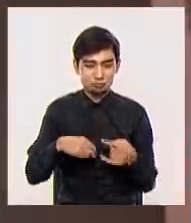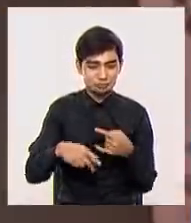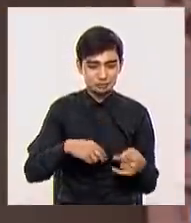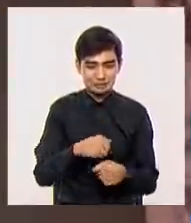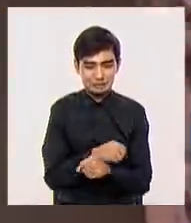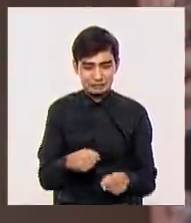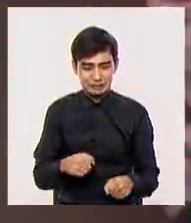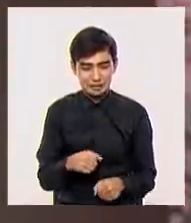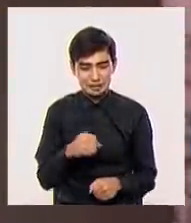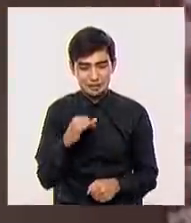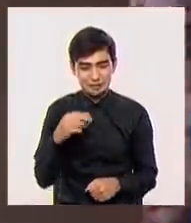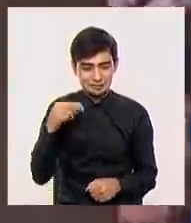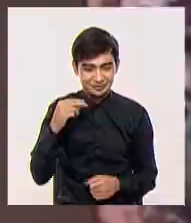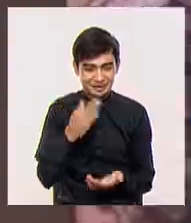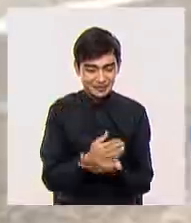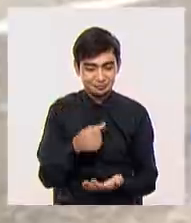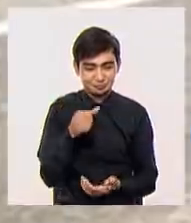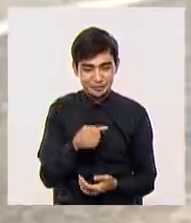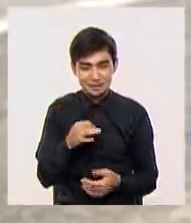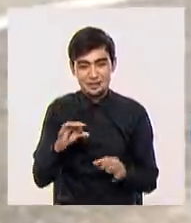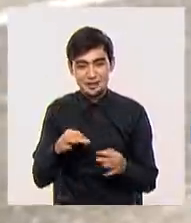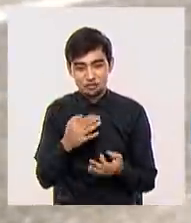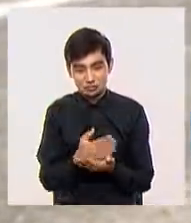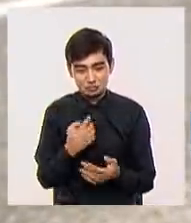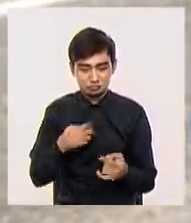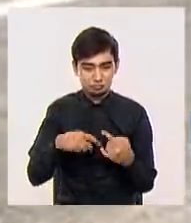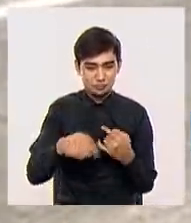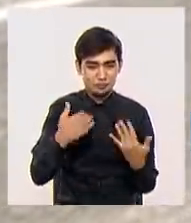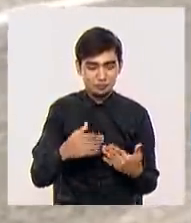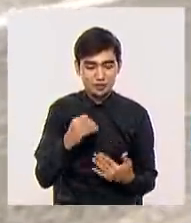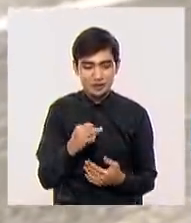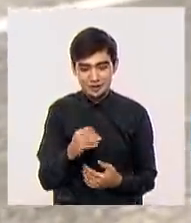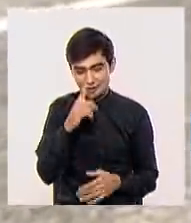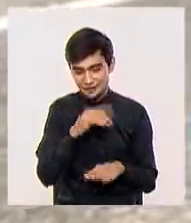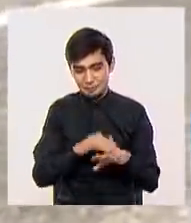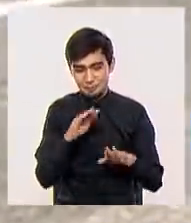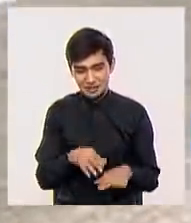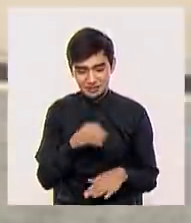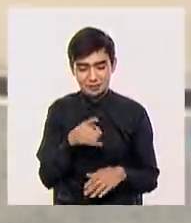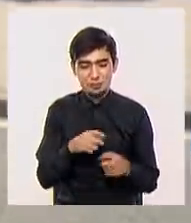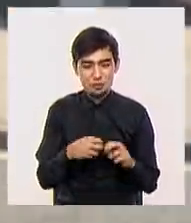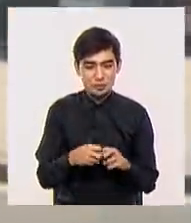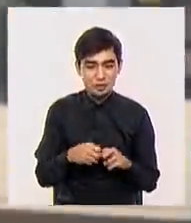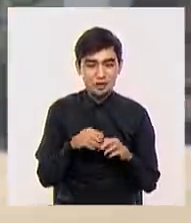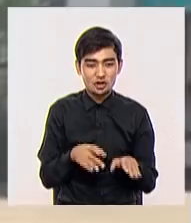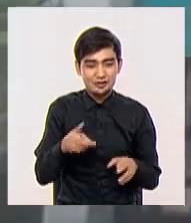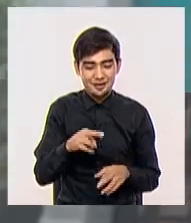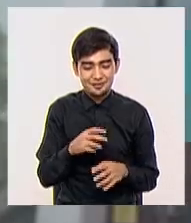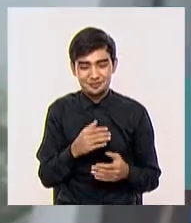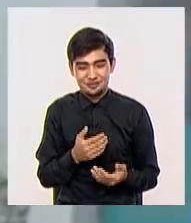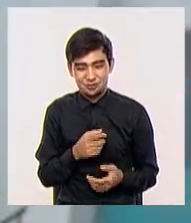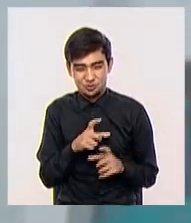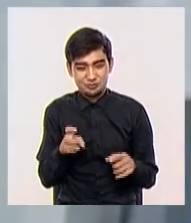кіреберуге болмайды. Қоңырау басып, рұқсат алып қана ішке бас сығуға болады. Дегенмен әкімдіктегілерге мәселесін жеткізуге келген